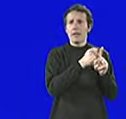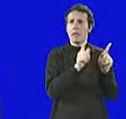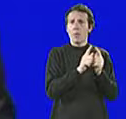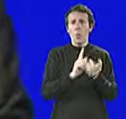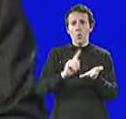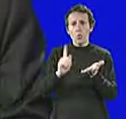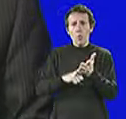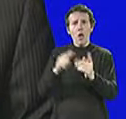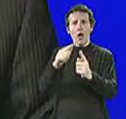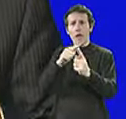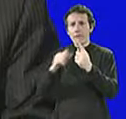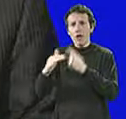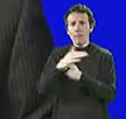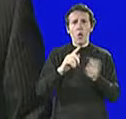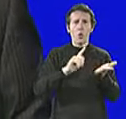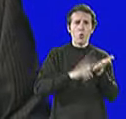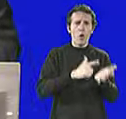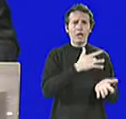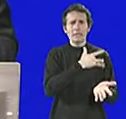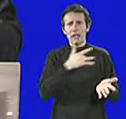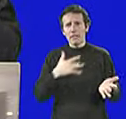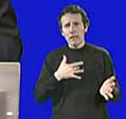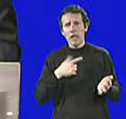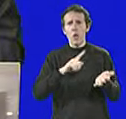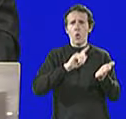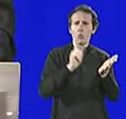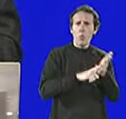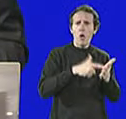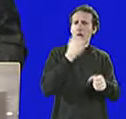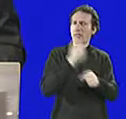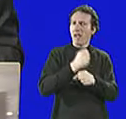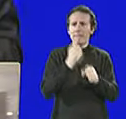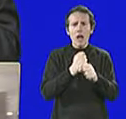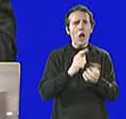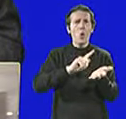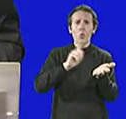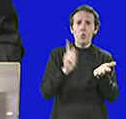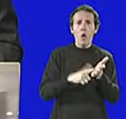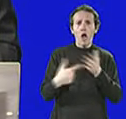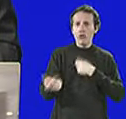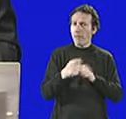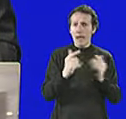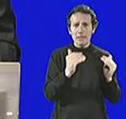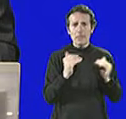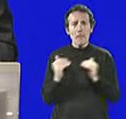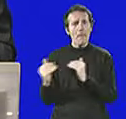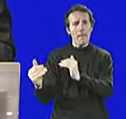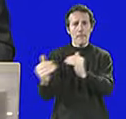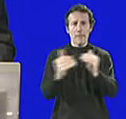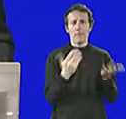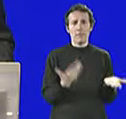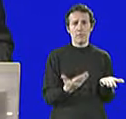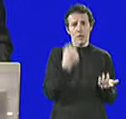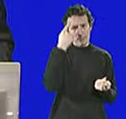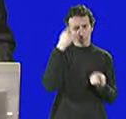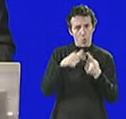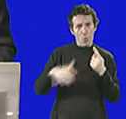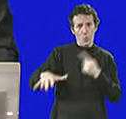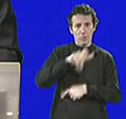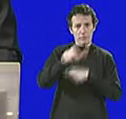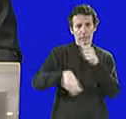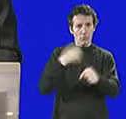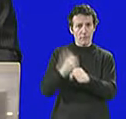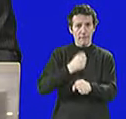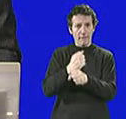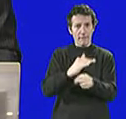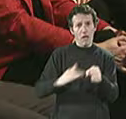droit de l'environnement, le droit à la santé, le droit au travail, à égalité avec le droit du commerce. C'est bien pour la France du travail que nous nous